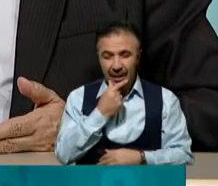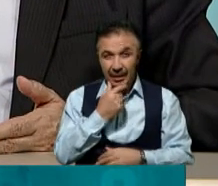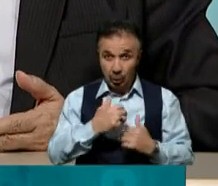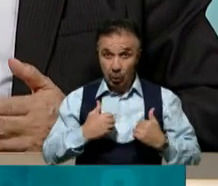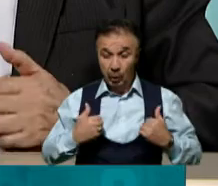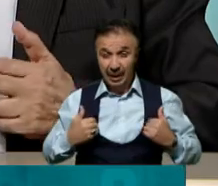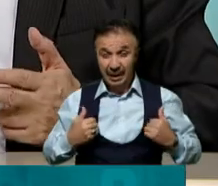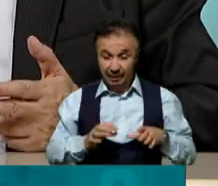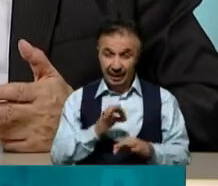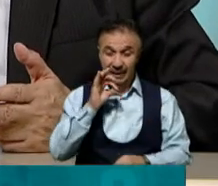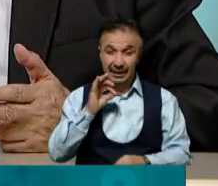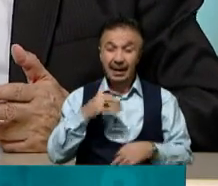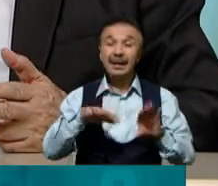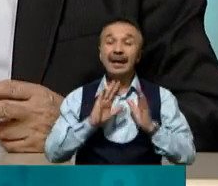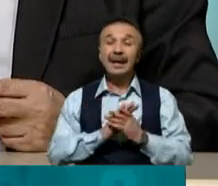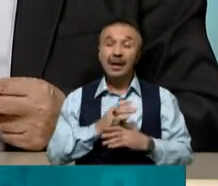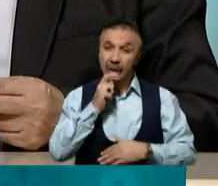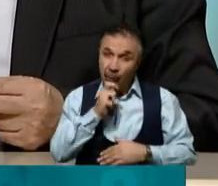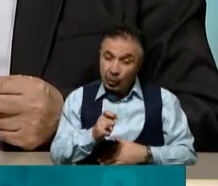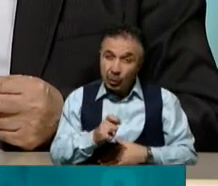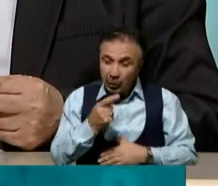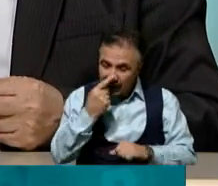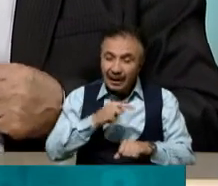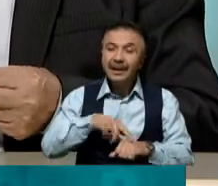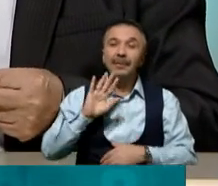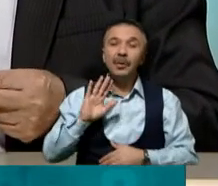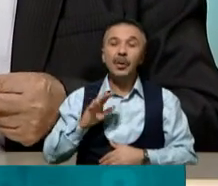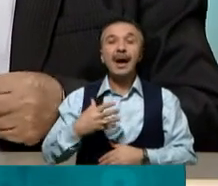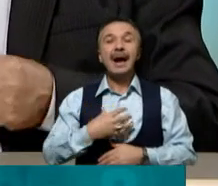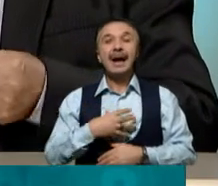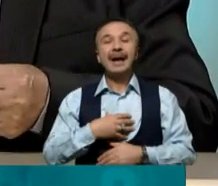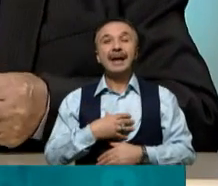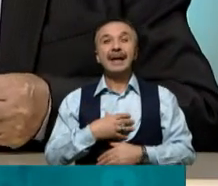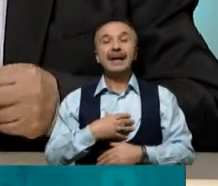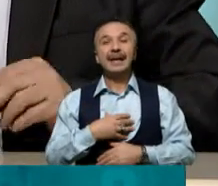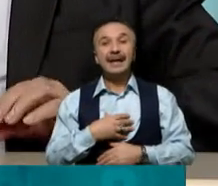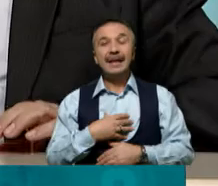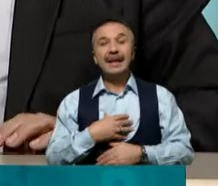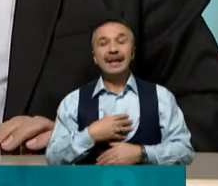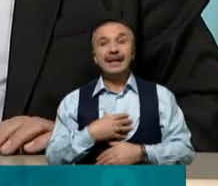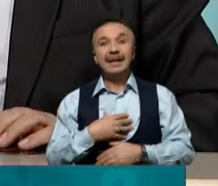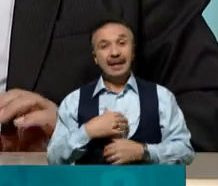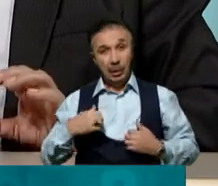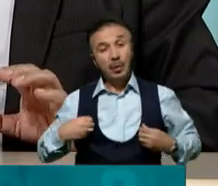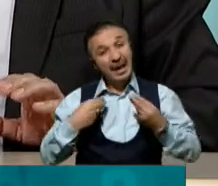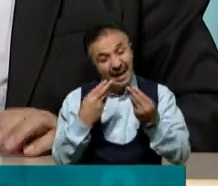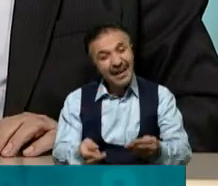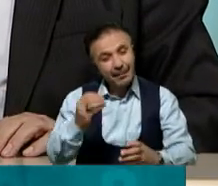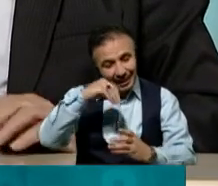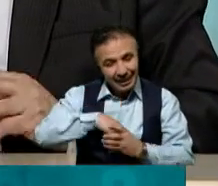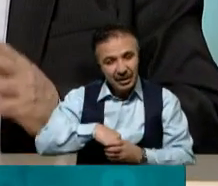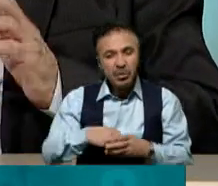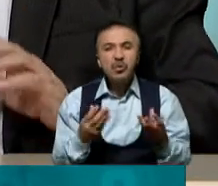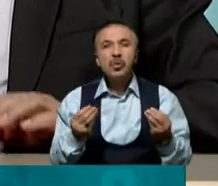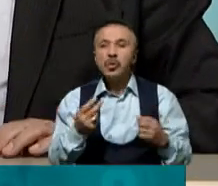değil. Sözüne itibar edilmiyor. Kendini kabul ettirmek, ortaya koymak için böyle bol bol yemin ediyor. Veya